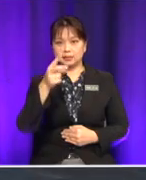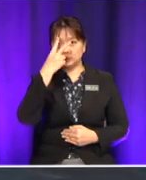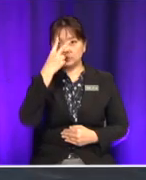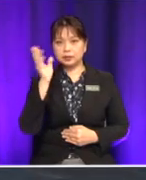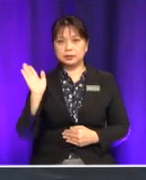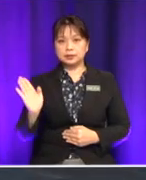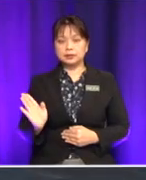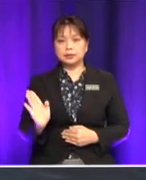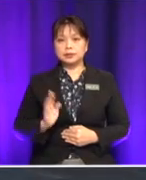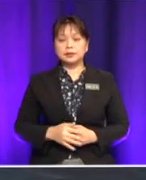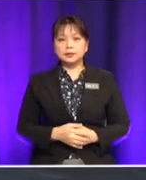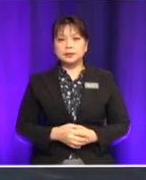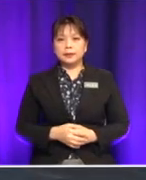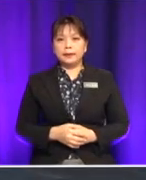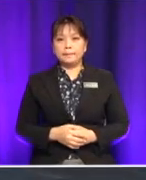oke